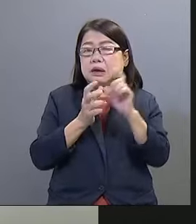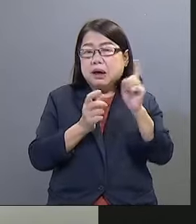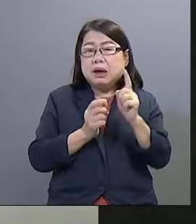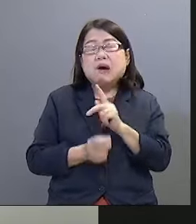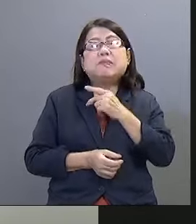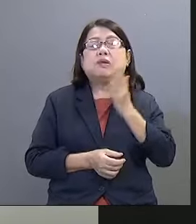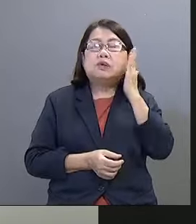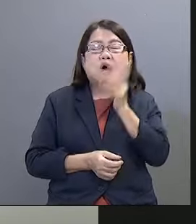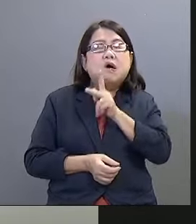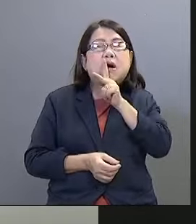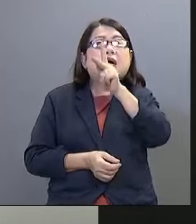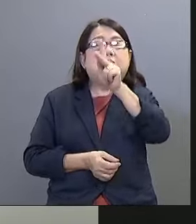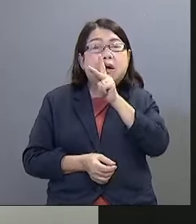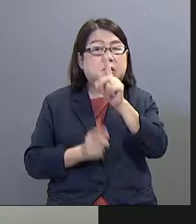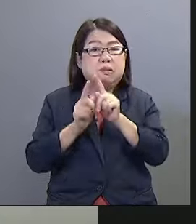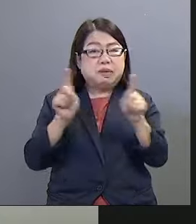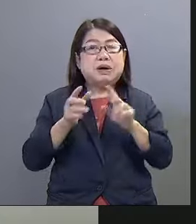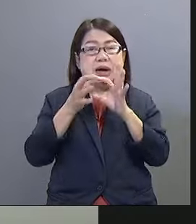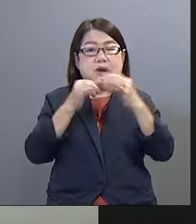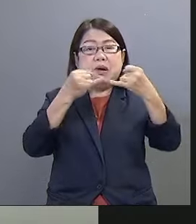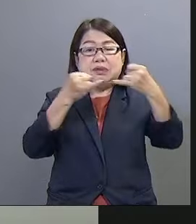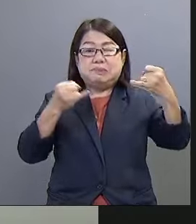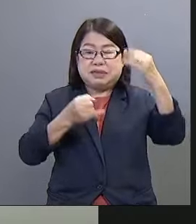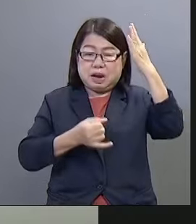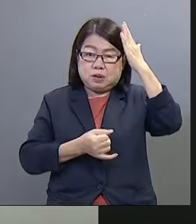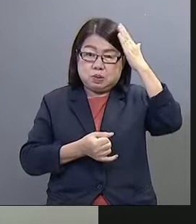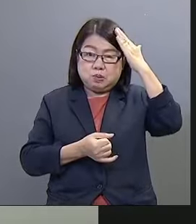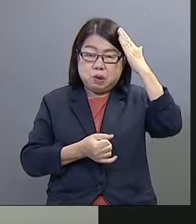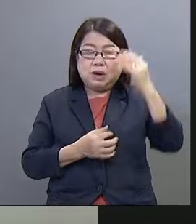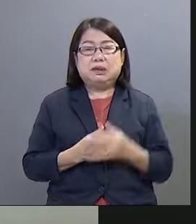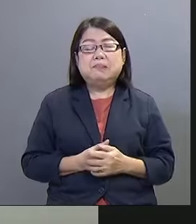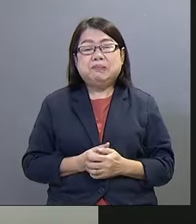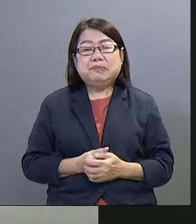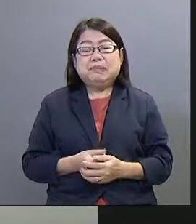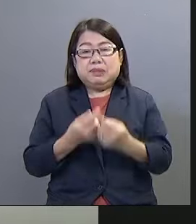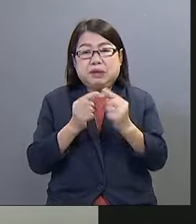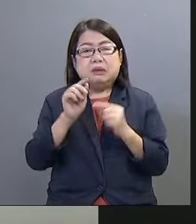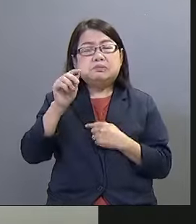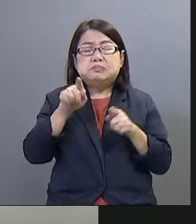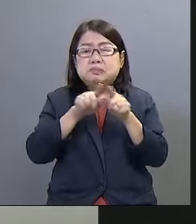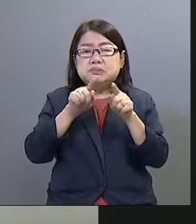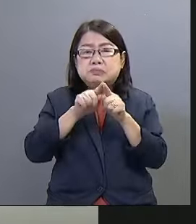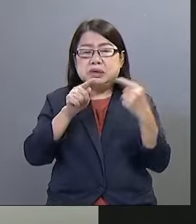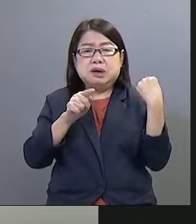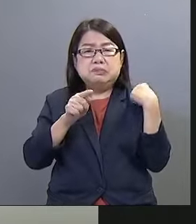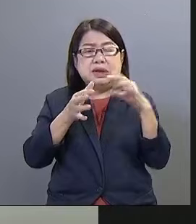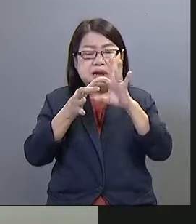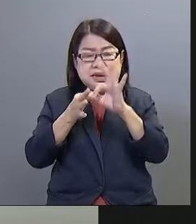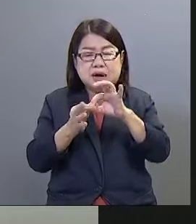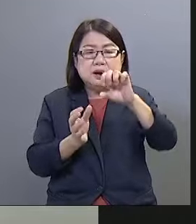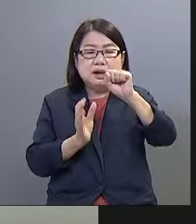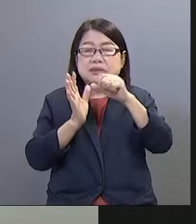ระบบประสาส่นกลางของเราเองก็อย่เป็ต้นเมเกิดความไม่ส่งดูนกันของสารสอประสาธ